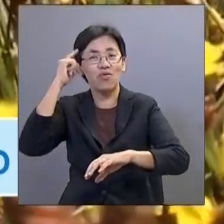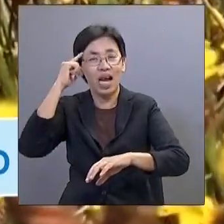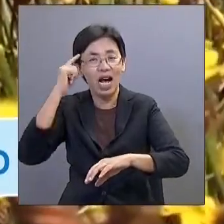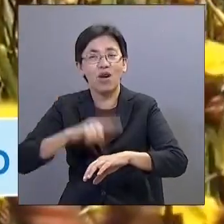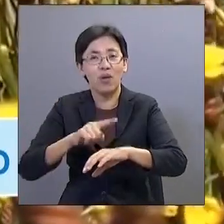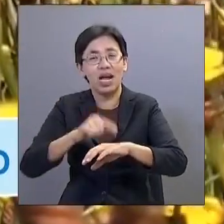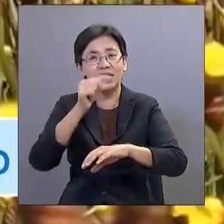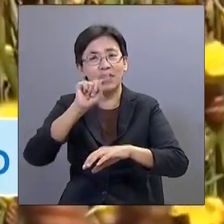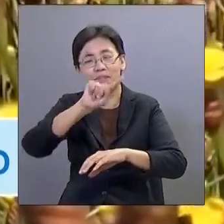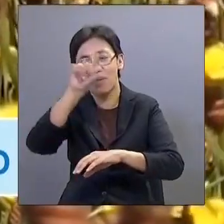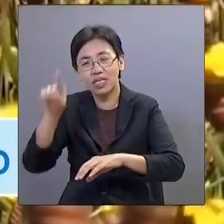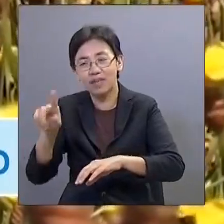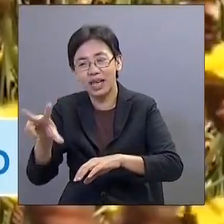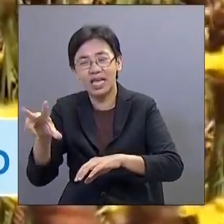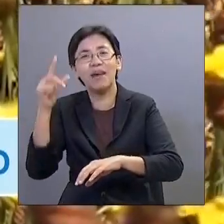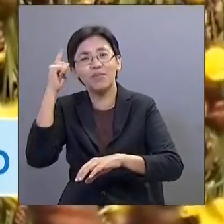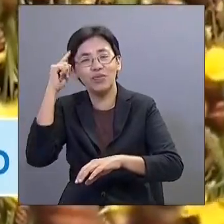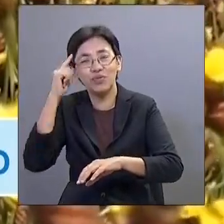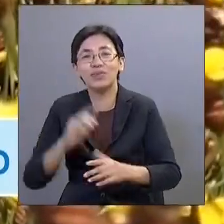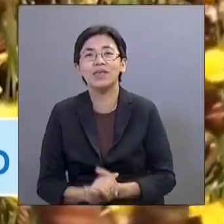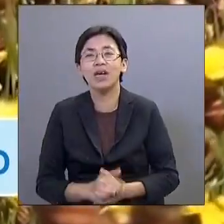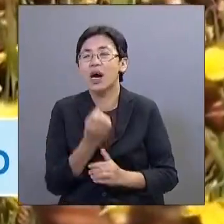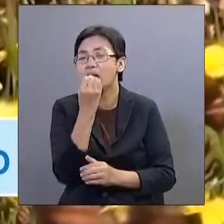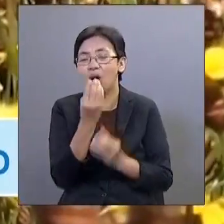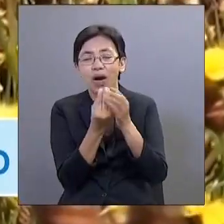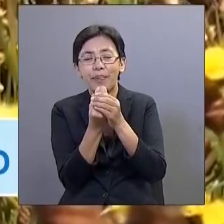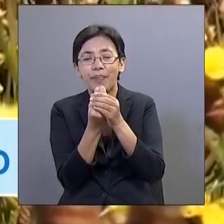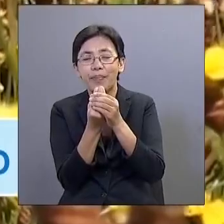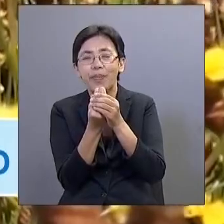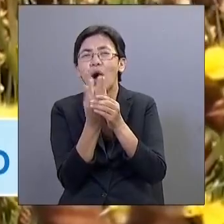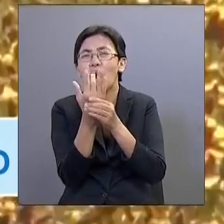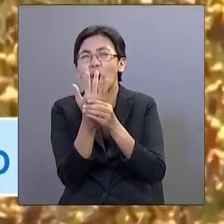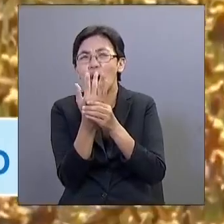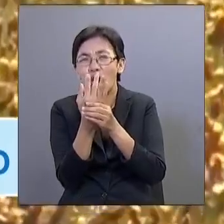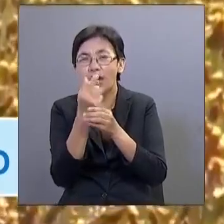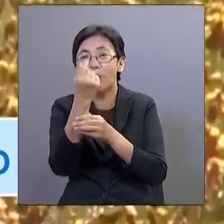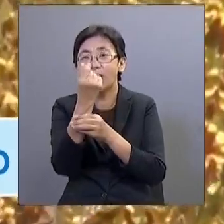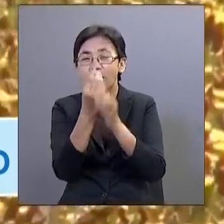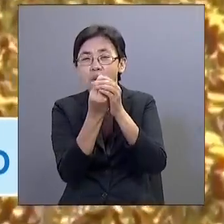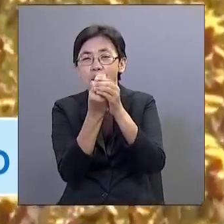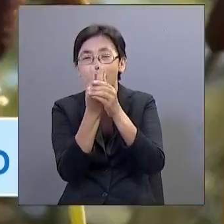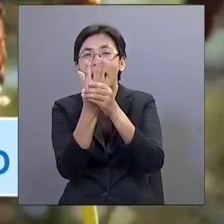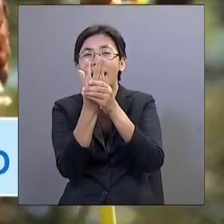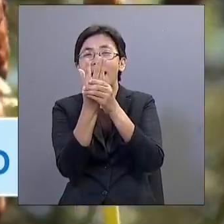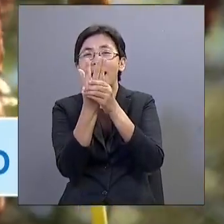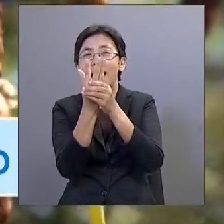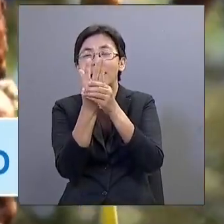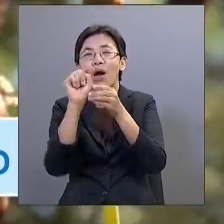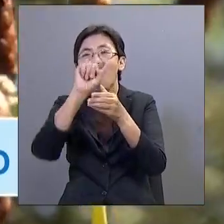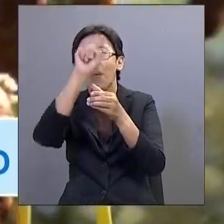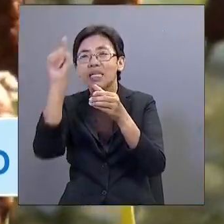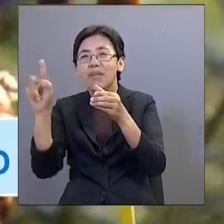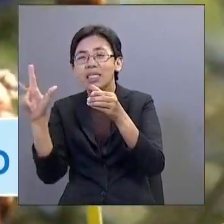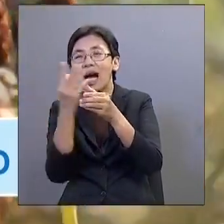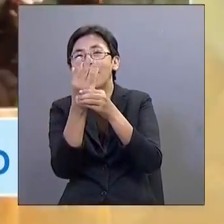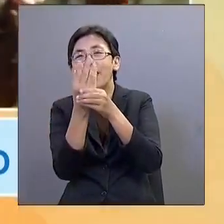เย็นนั่นเองค่ะ เพราะมันบานเป็นเวล่ำเวลาไงมันก็จะดีนะ เช่นเวลาสายแล้วเวลาเย็นแล้ว เหมือนคุณนายตื่นสายท